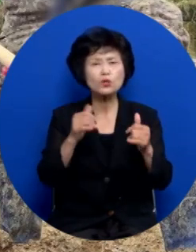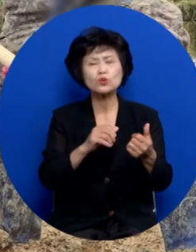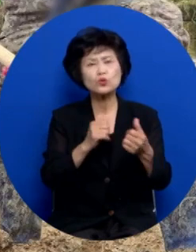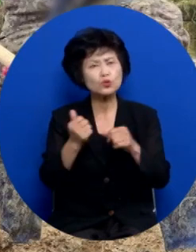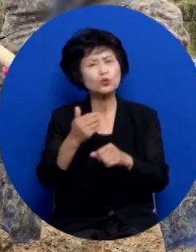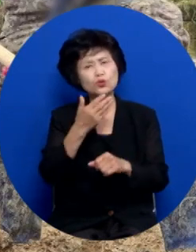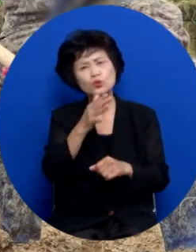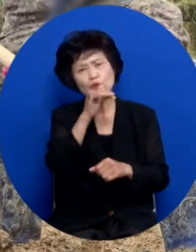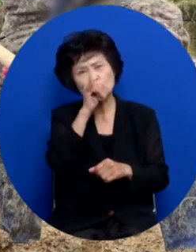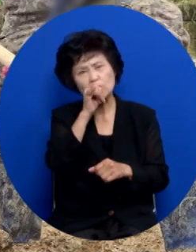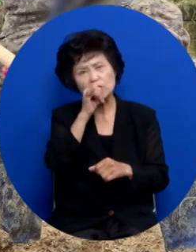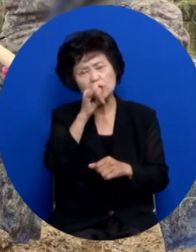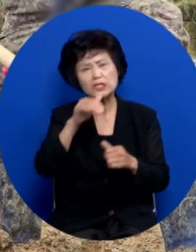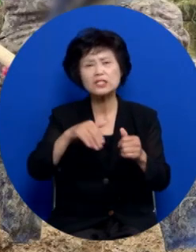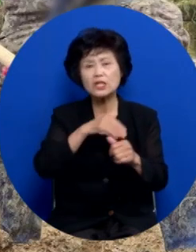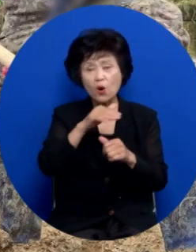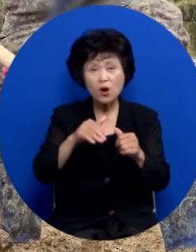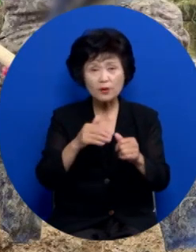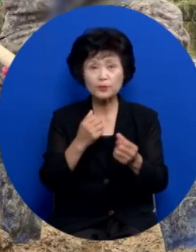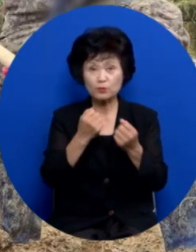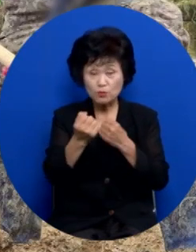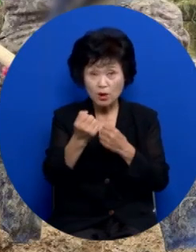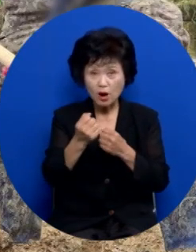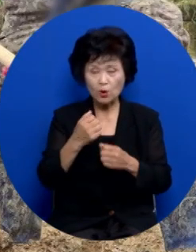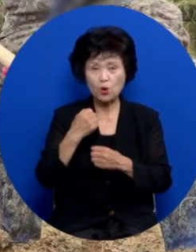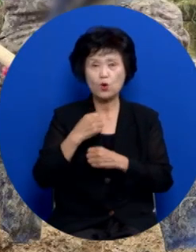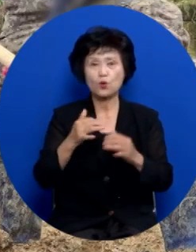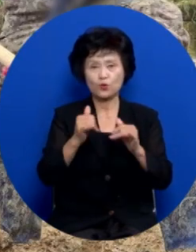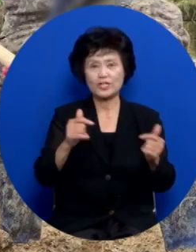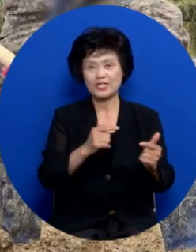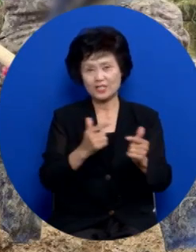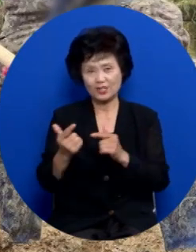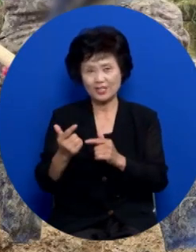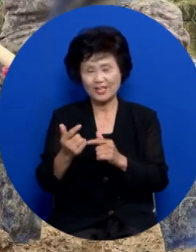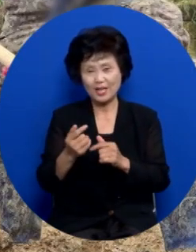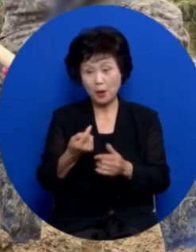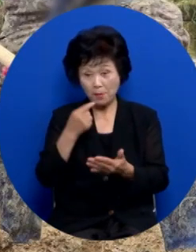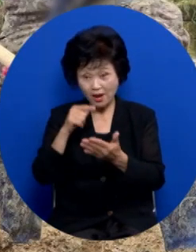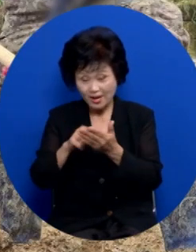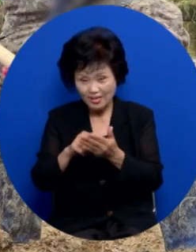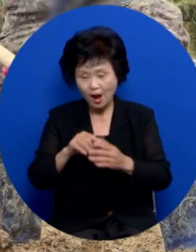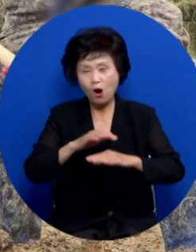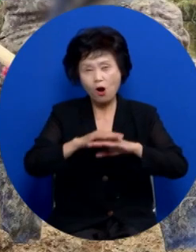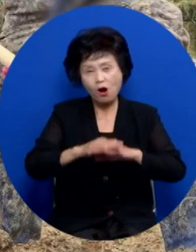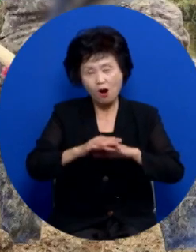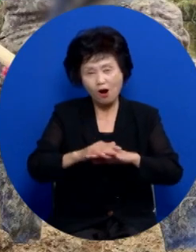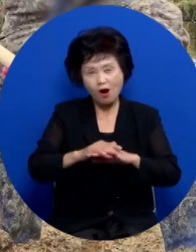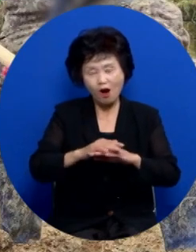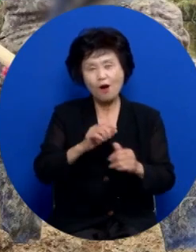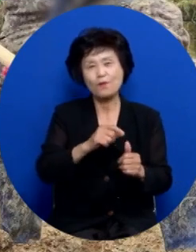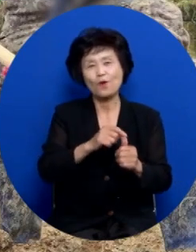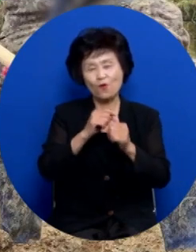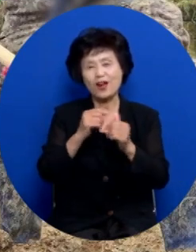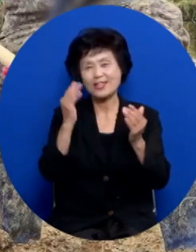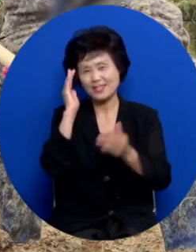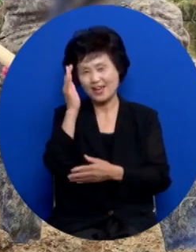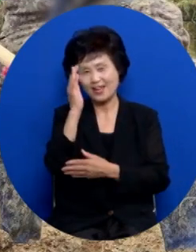번도 했던 일인데 정말 우리 군인들의 빛나는 그런 모습을 되고요 또 하나는